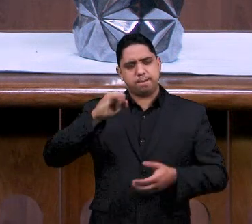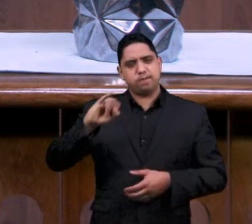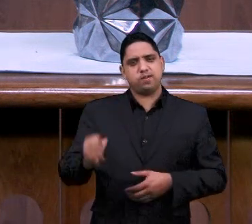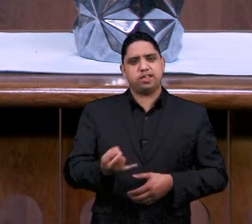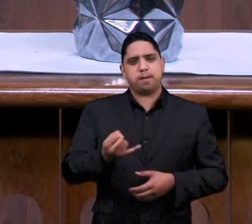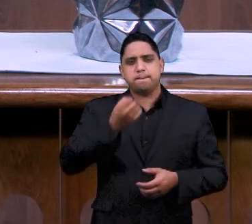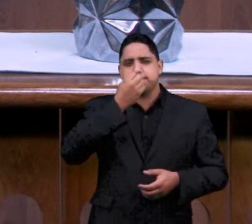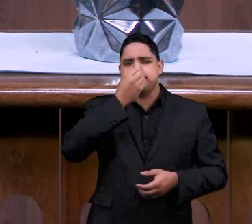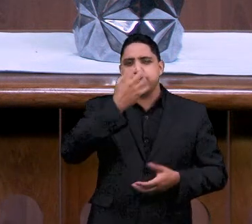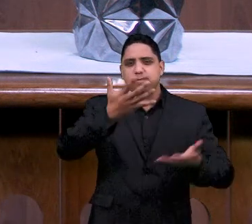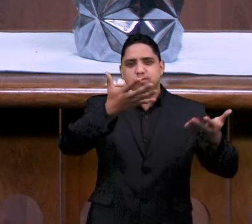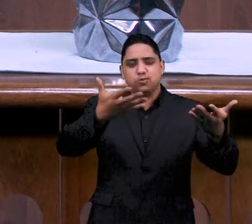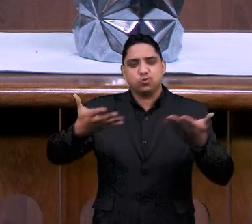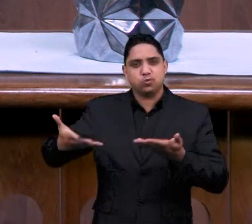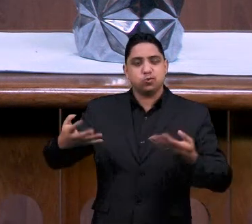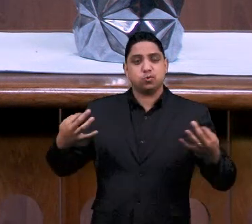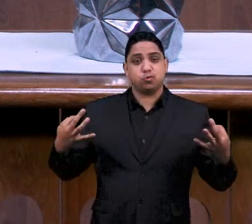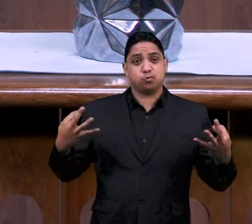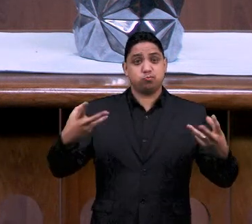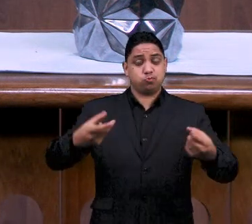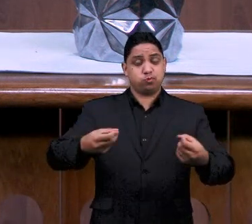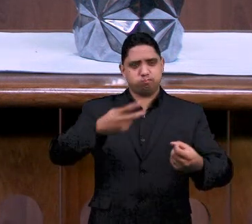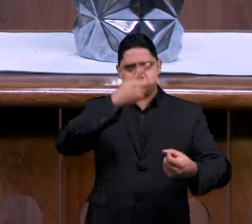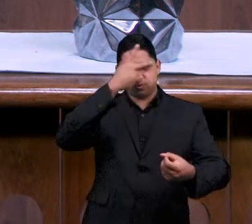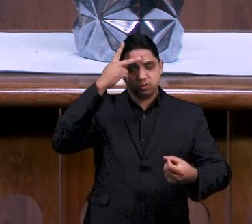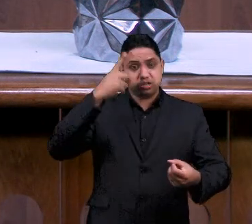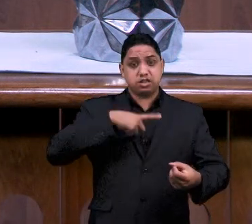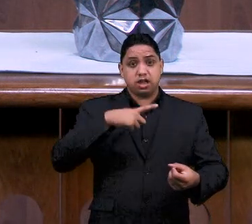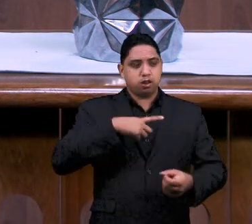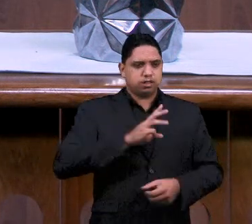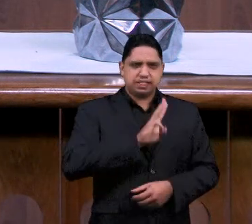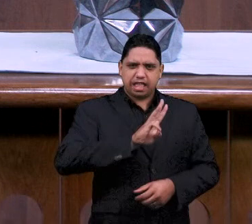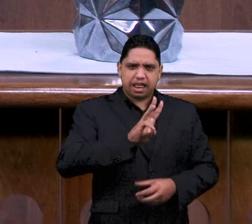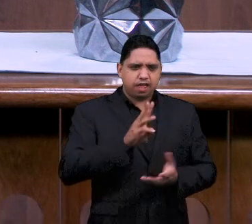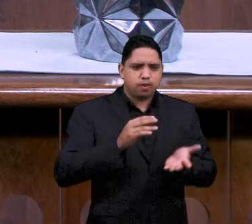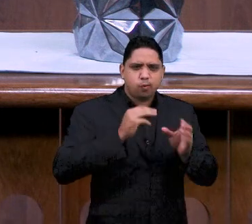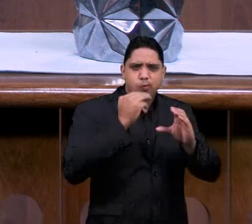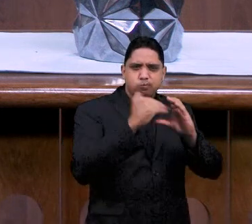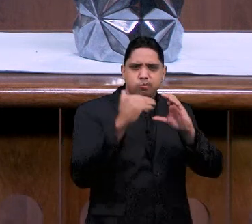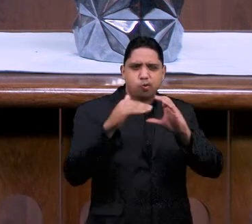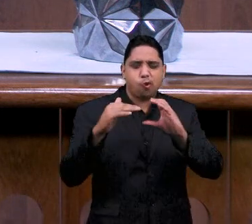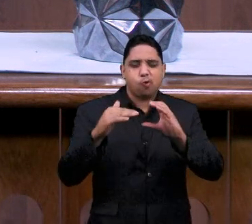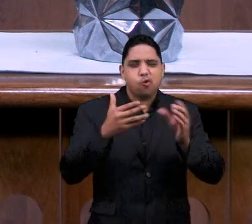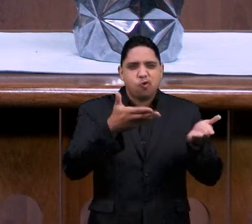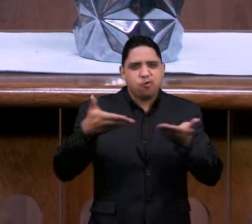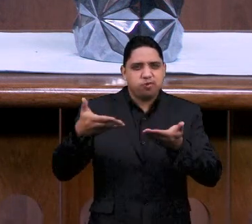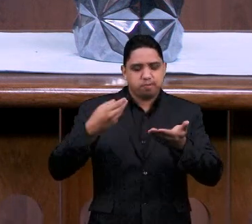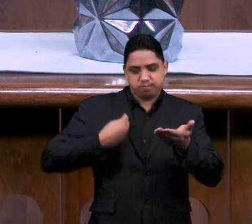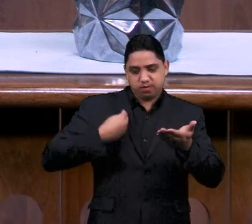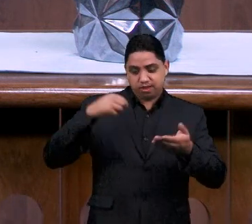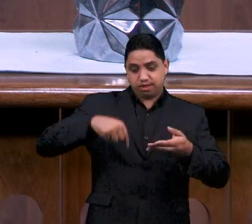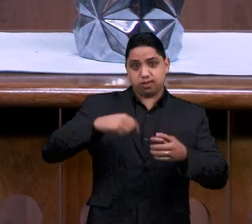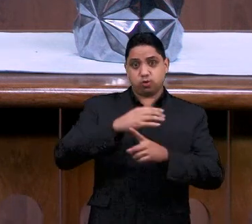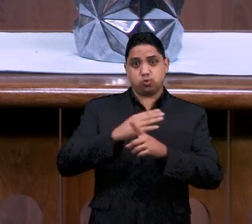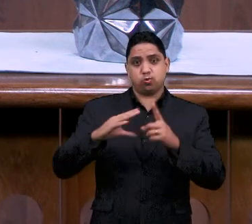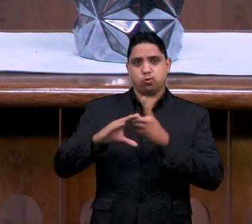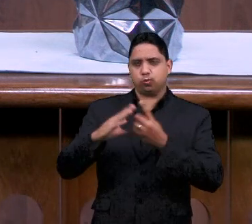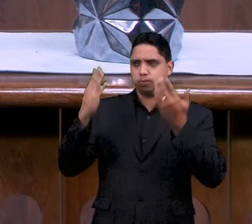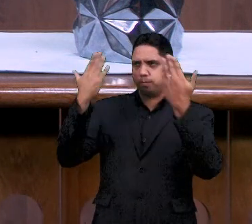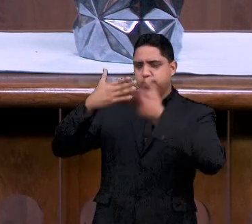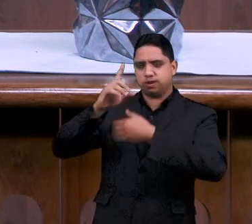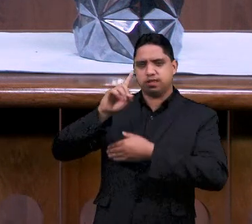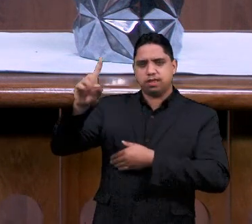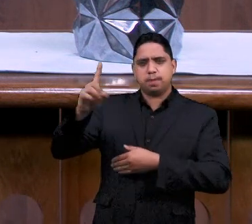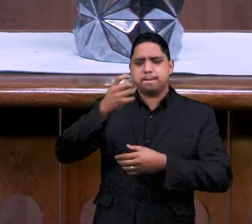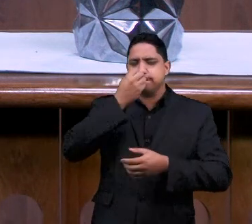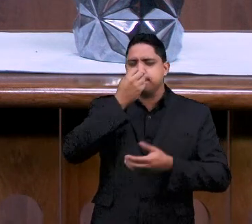la bienvenue à toutes les personnes qui ont reçu une invitation pour participer de ce moment, de ce culte dans la présence du